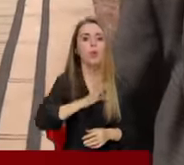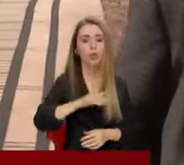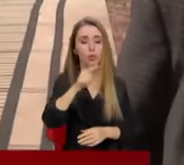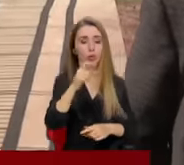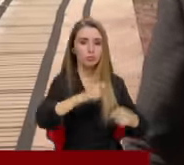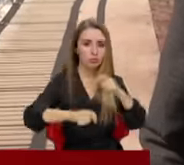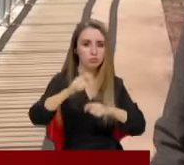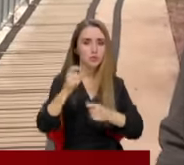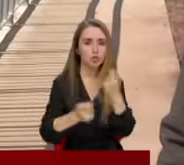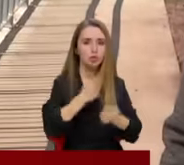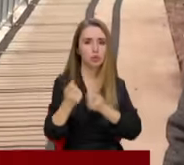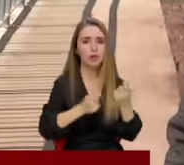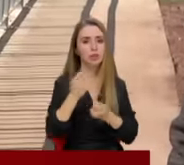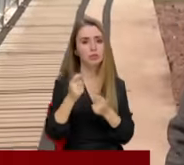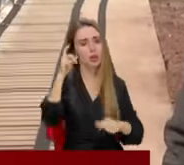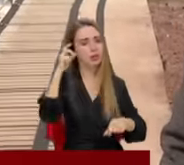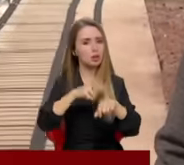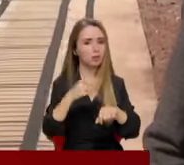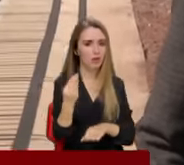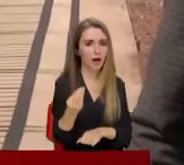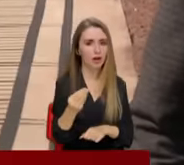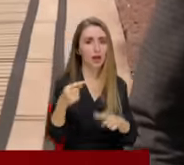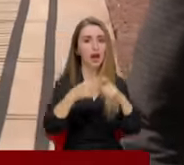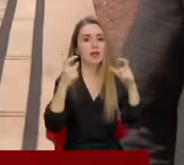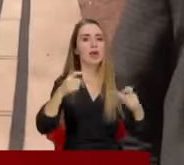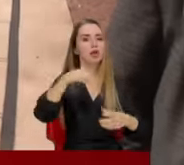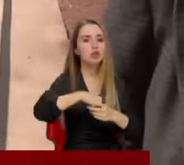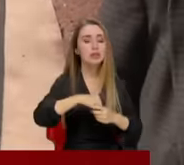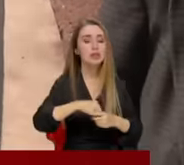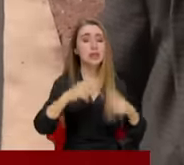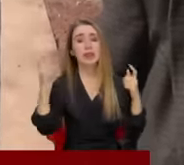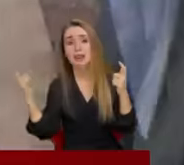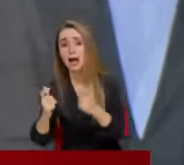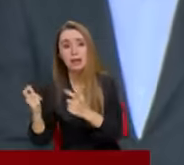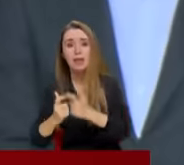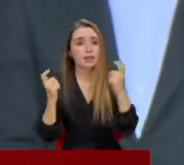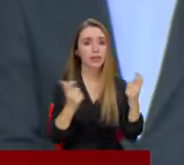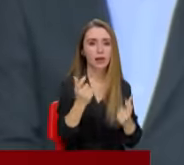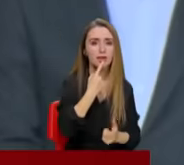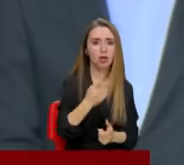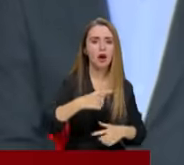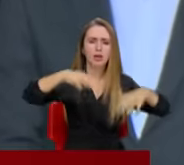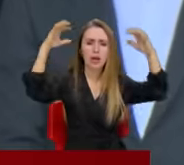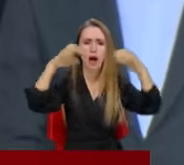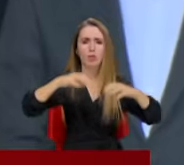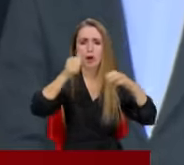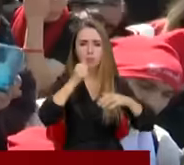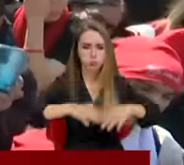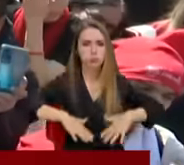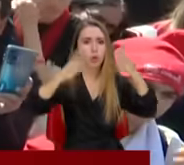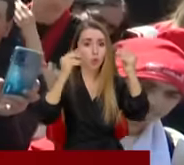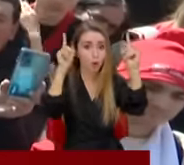yapılan çalışmaları ve o manzaraları hatırlattı. Esenyurt için nereden nereye dedi. Her yağmurda su basıyor